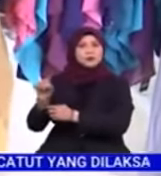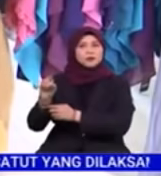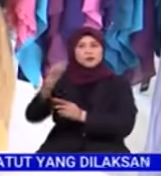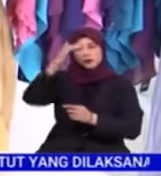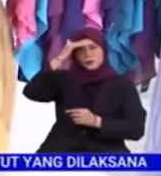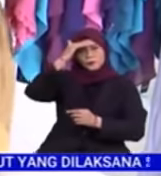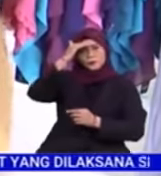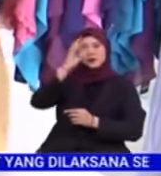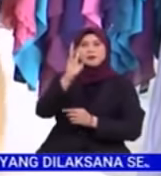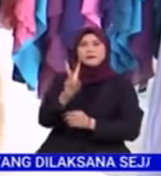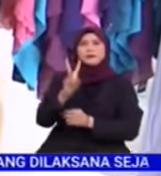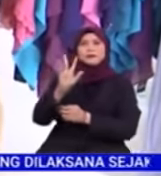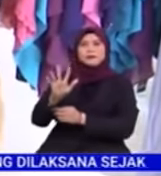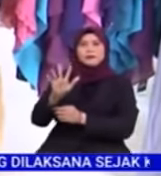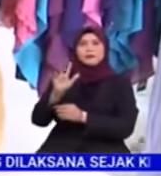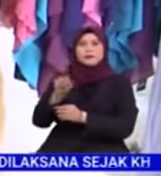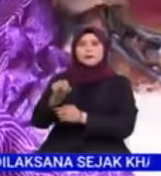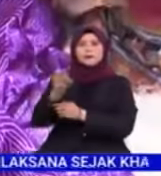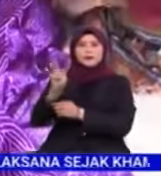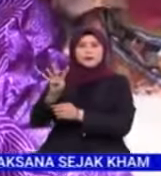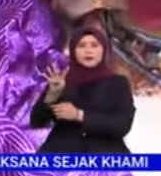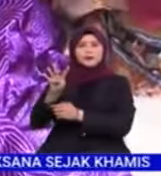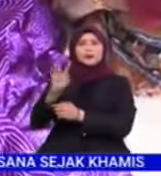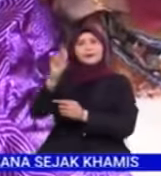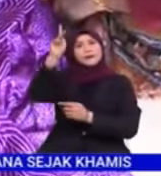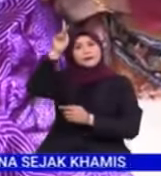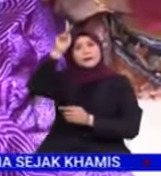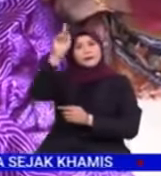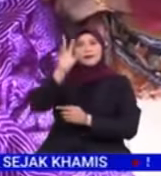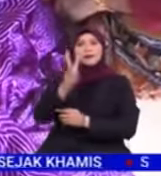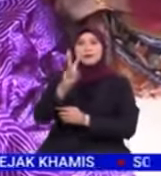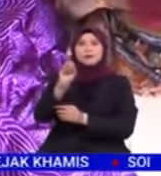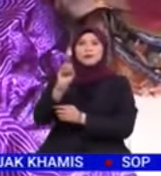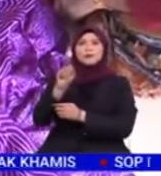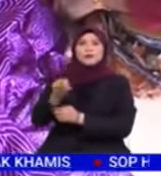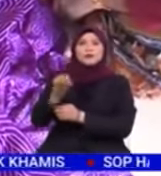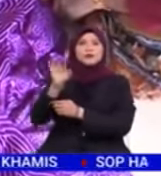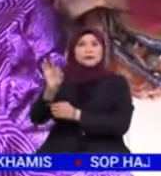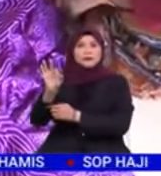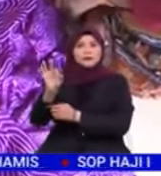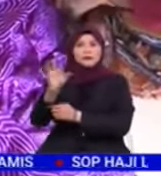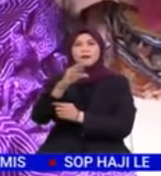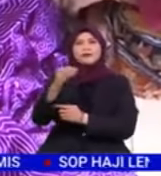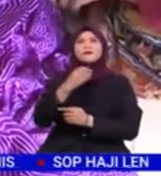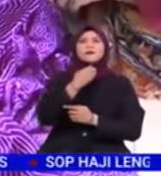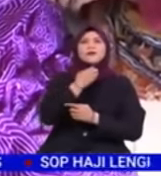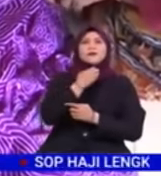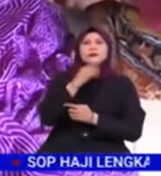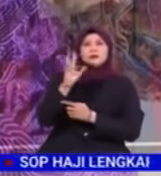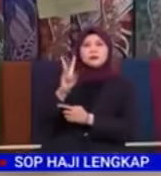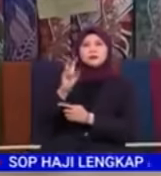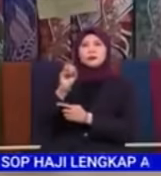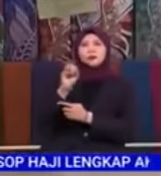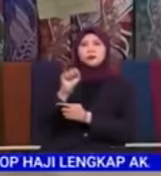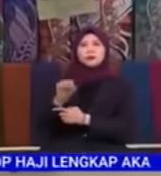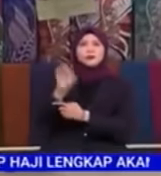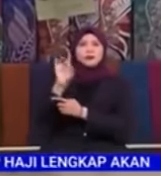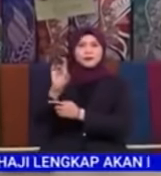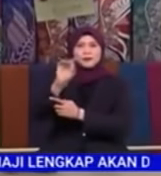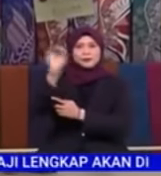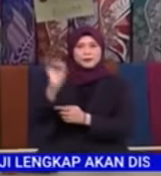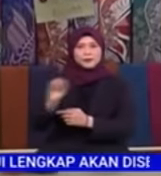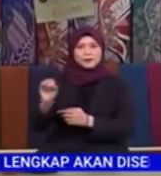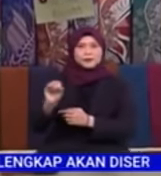Joho 65/4 rantai 6079 dan perak 60 perempuan